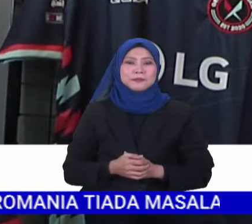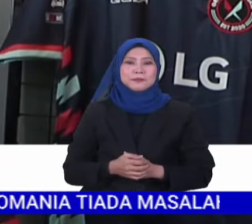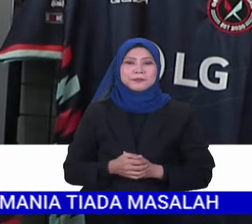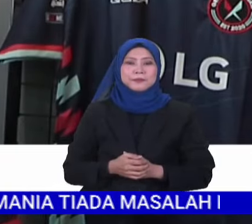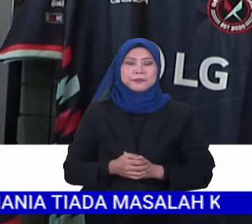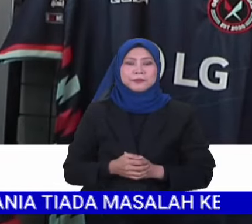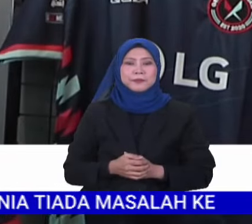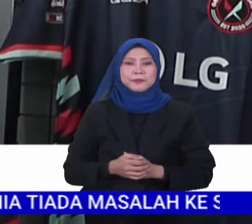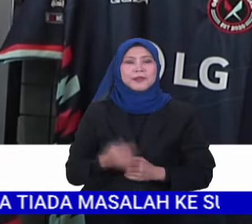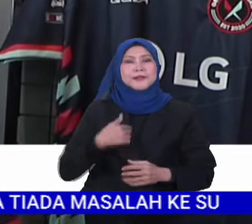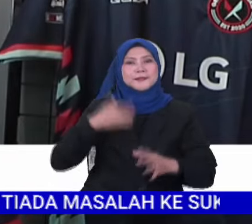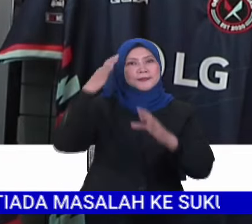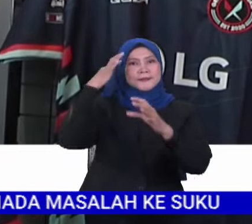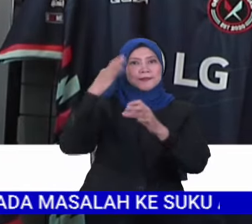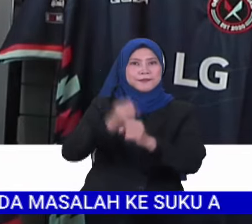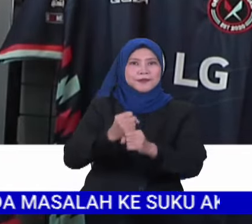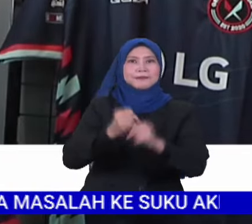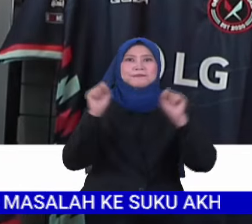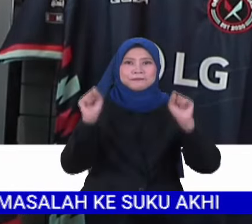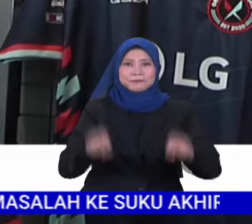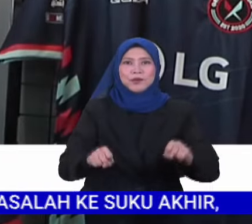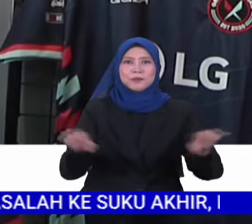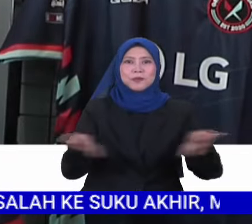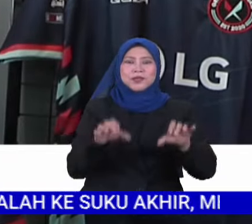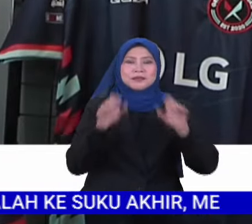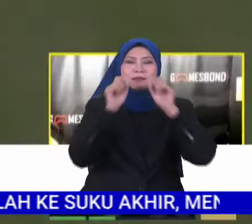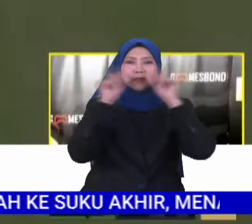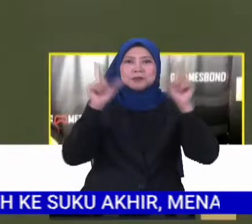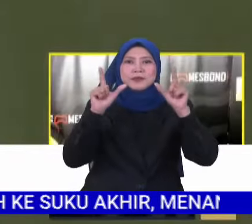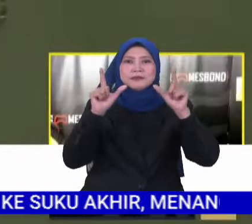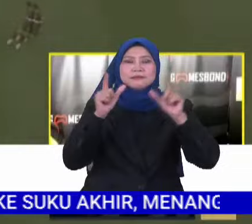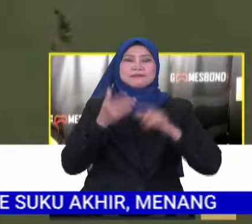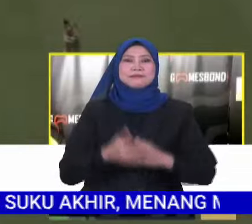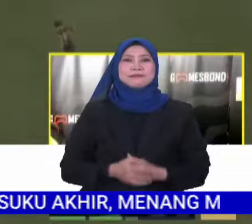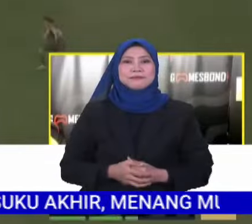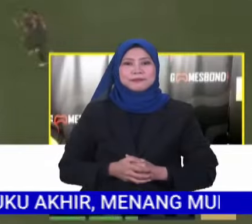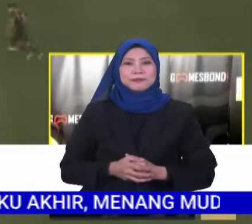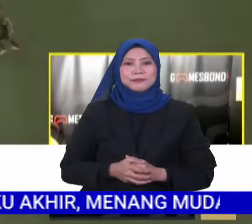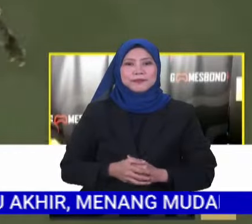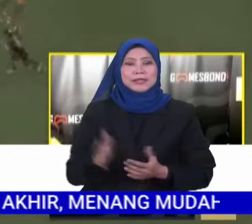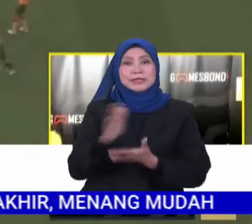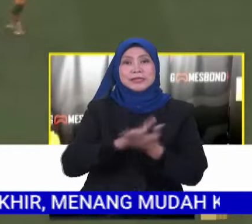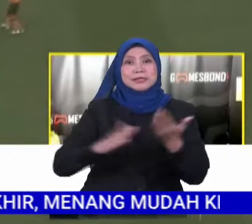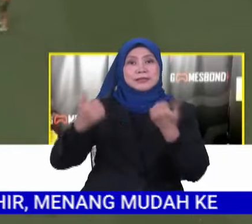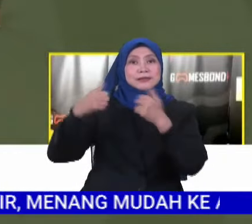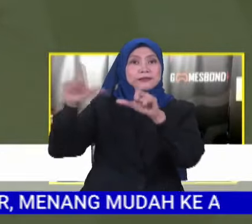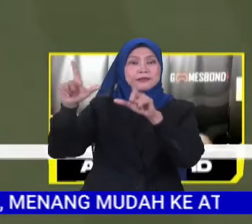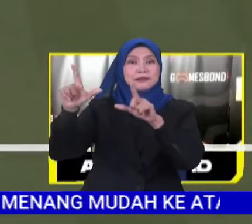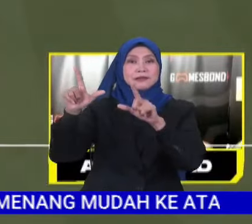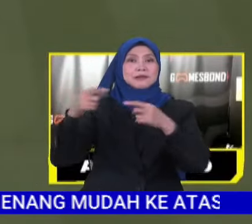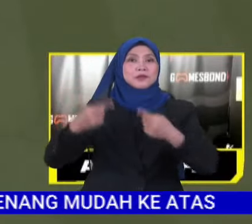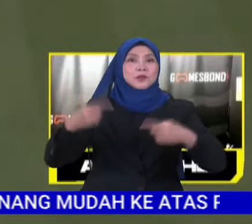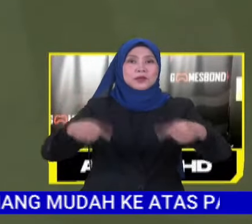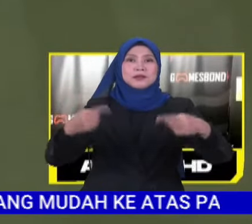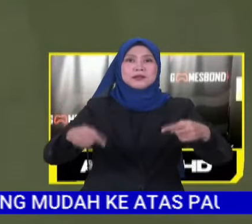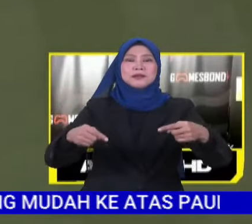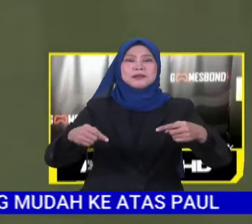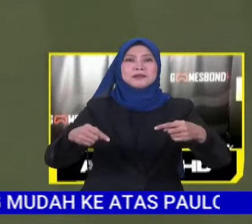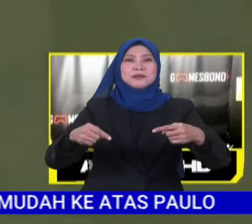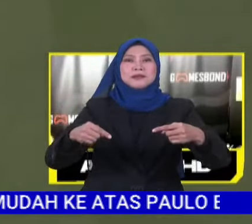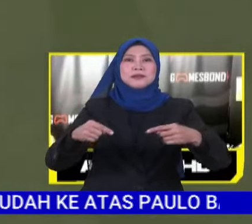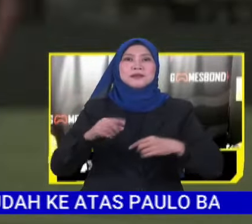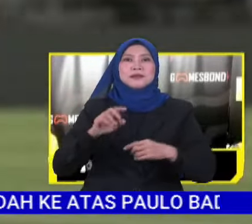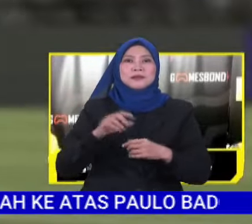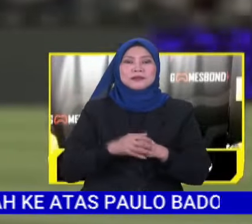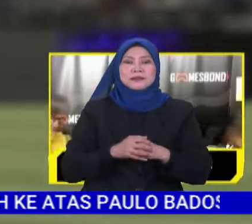ind0xxi saya Confident arti tong beli sejuta yang bisa-bisanya sesi kelayakan kejohanan Syifa ikhwal